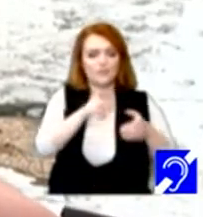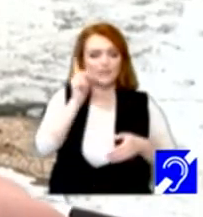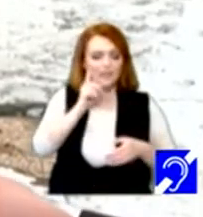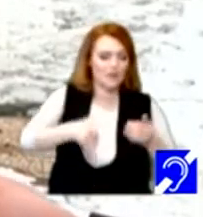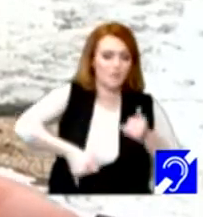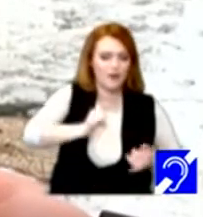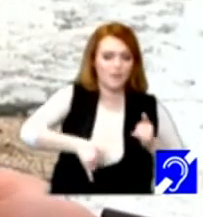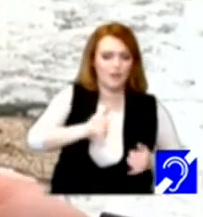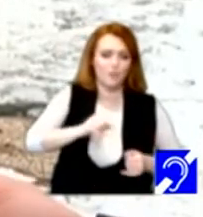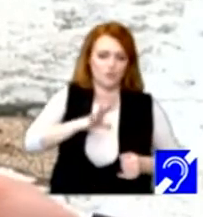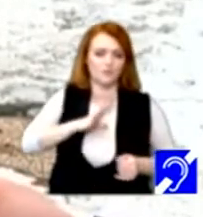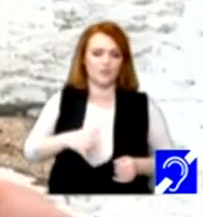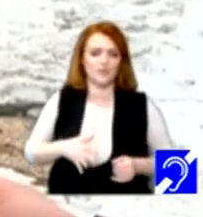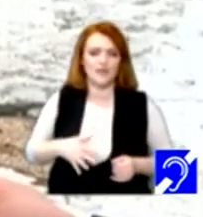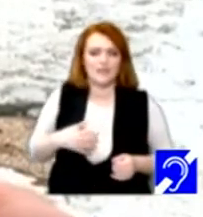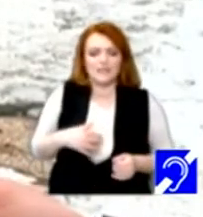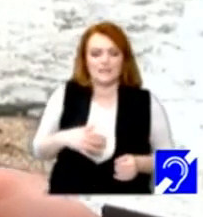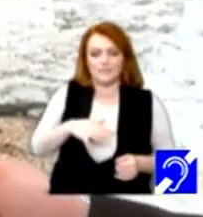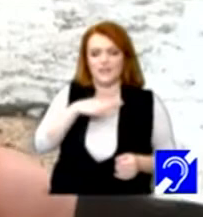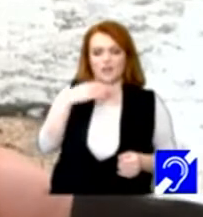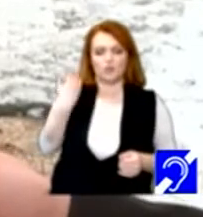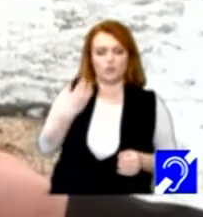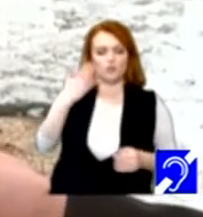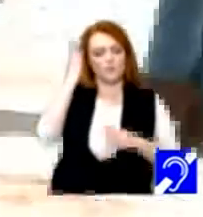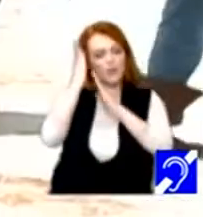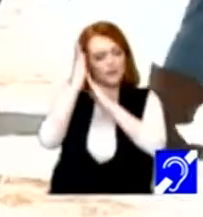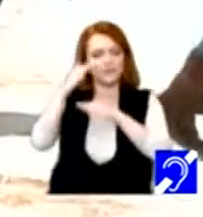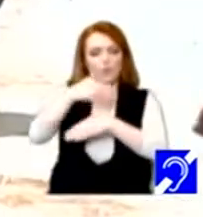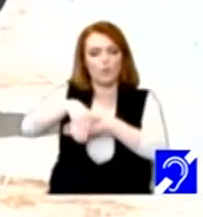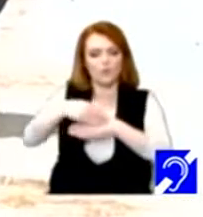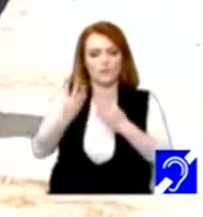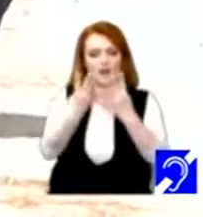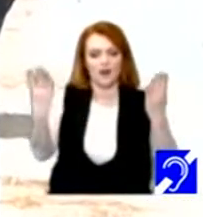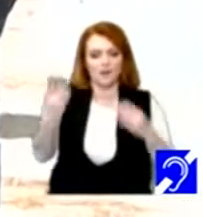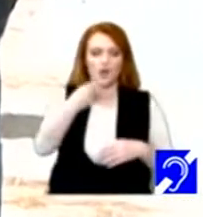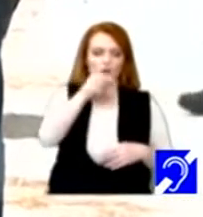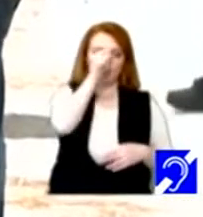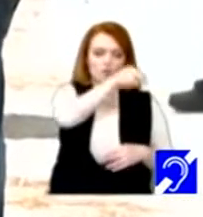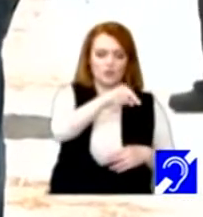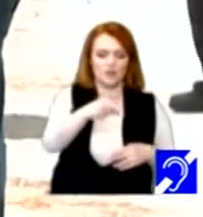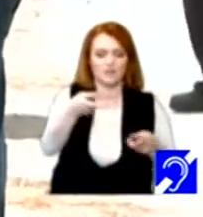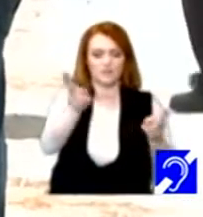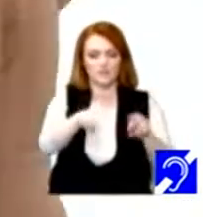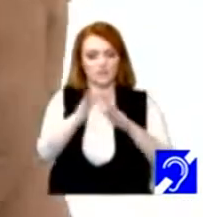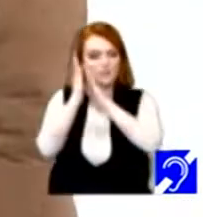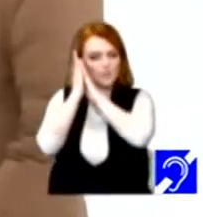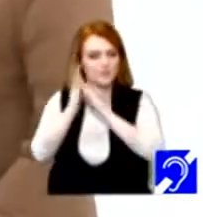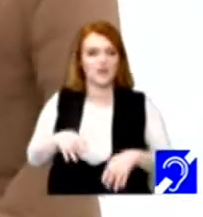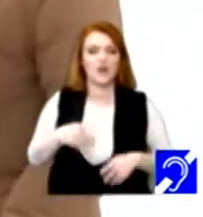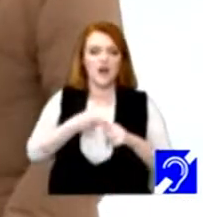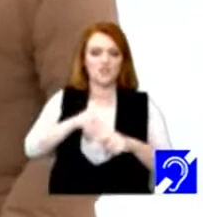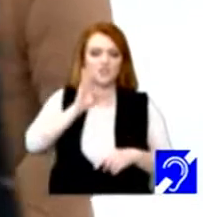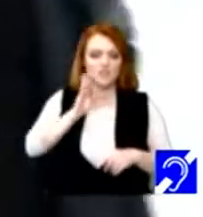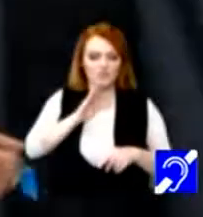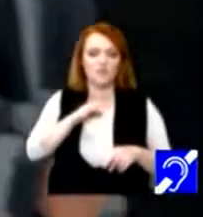Am încercat, dar nu cam merge. E frig. Pe drumuri a rămas și această femeie care și-a găsit liniștea aici,